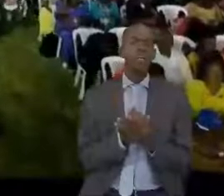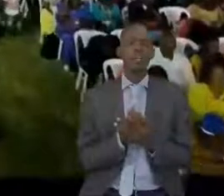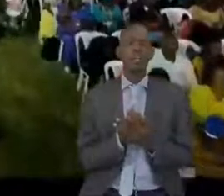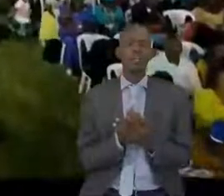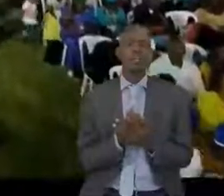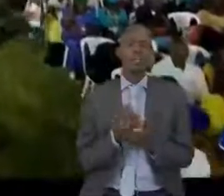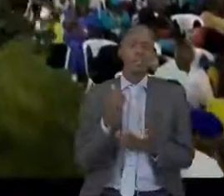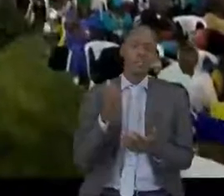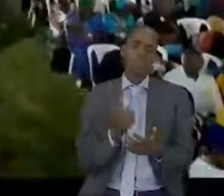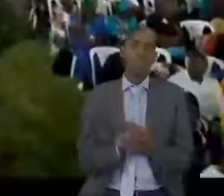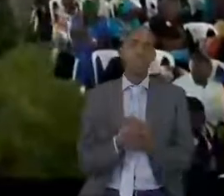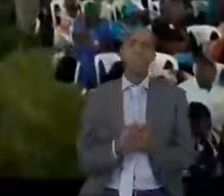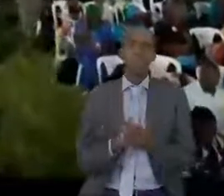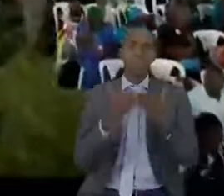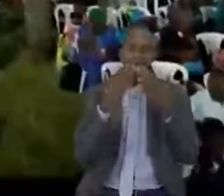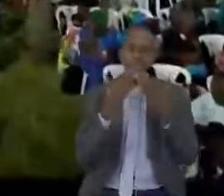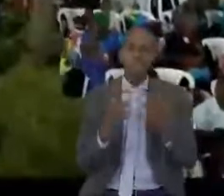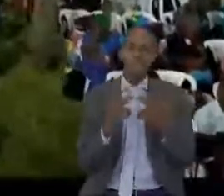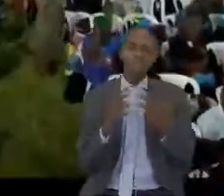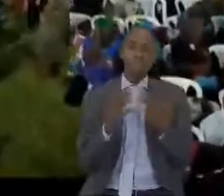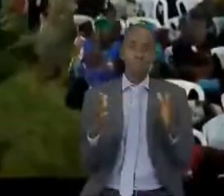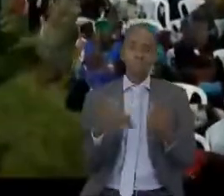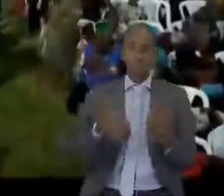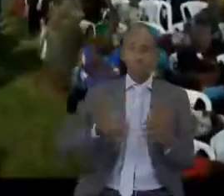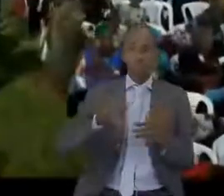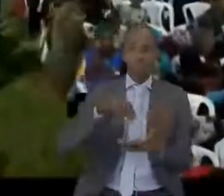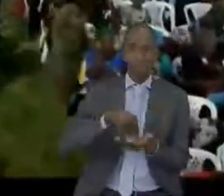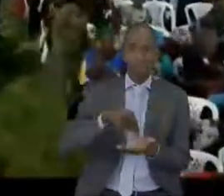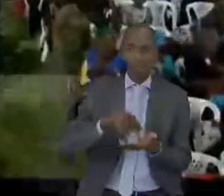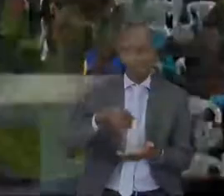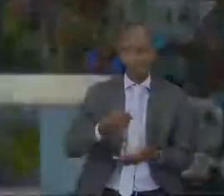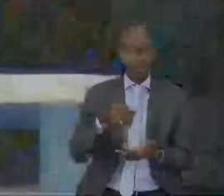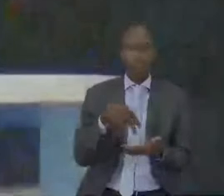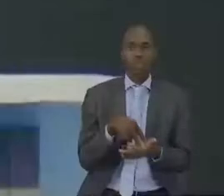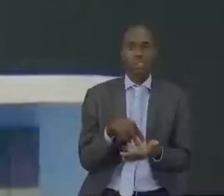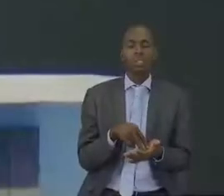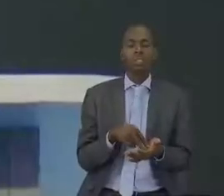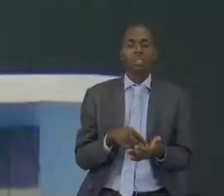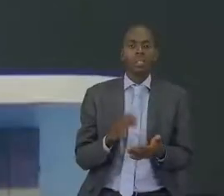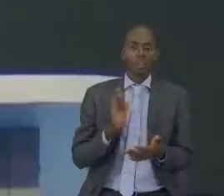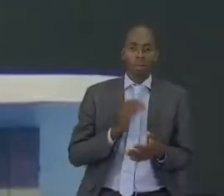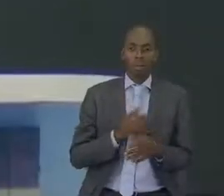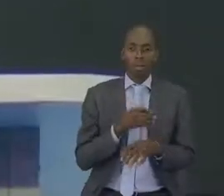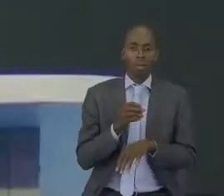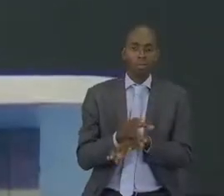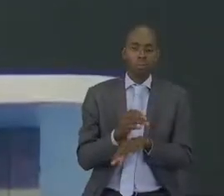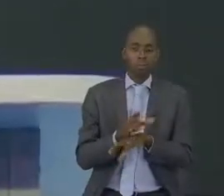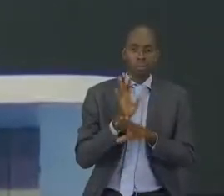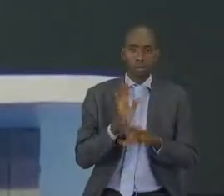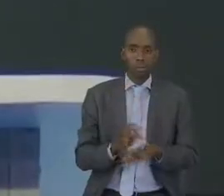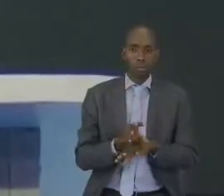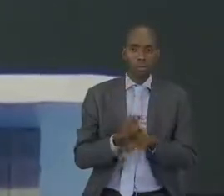Amen. Merci beaucoup. Toujours debout. Nos conseillers sont là et ils